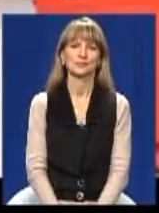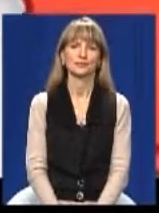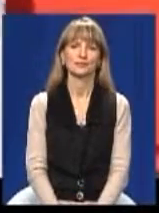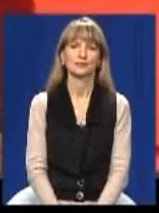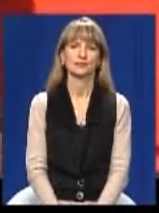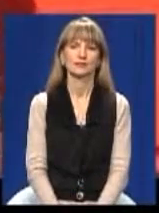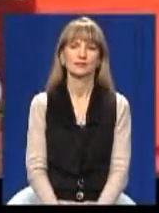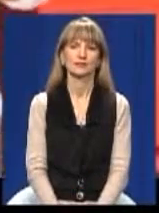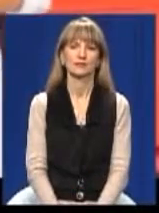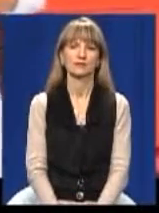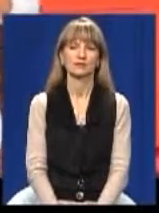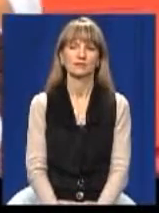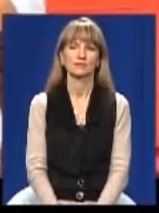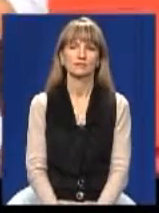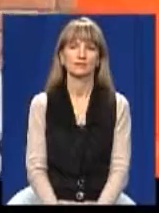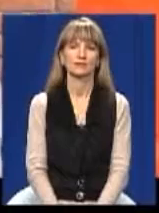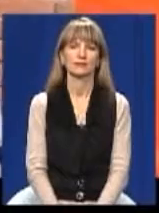Давайте, давайте я вам допоможу.